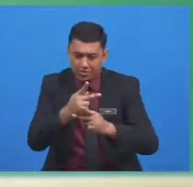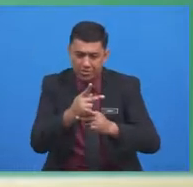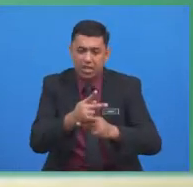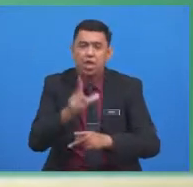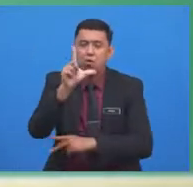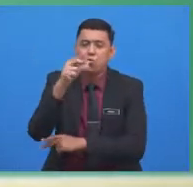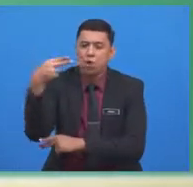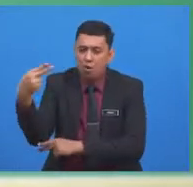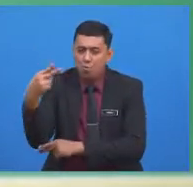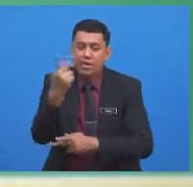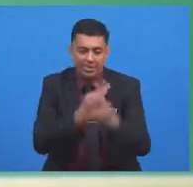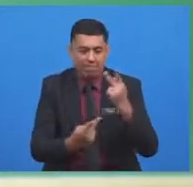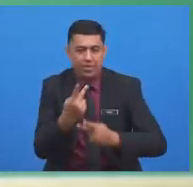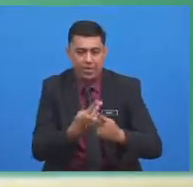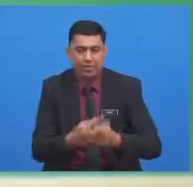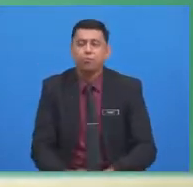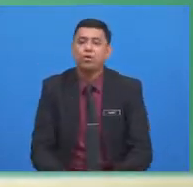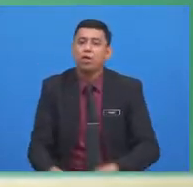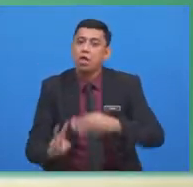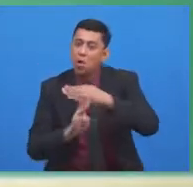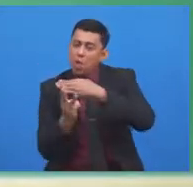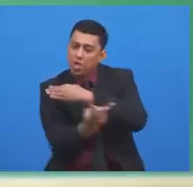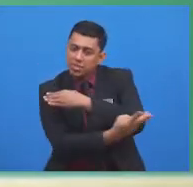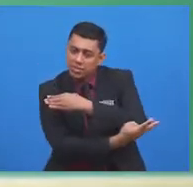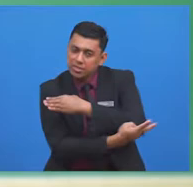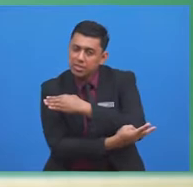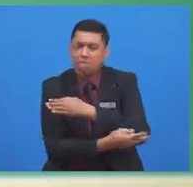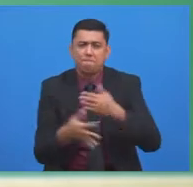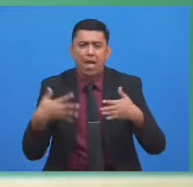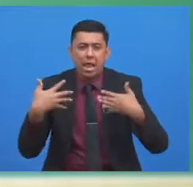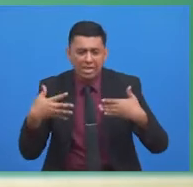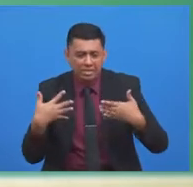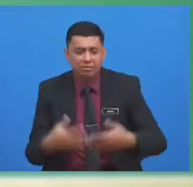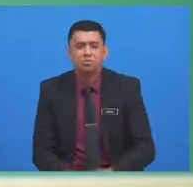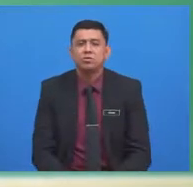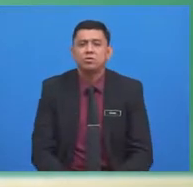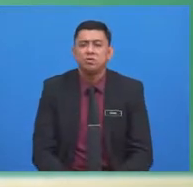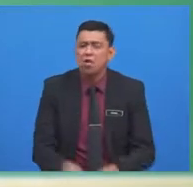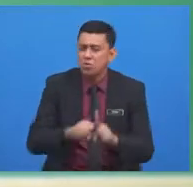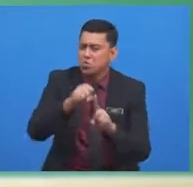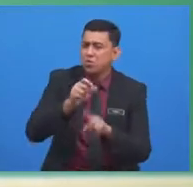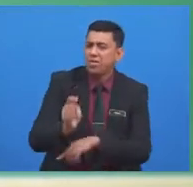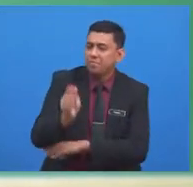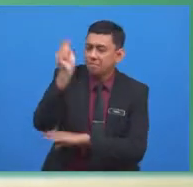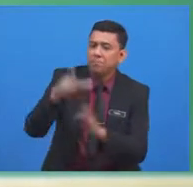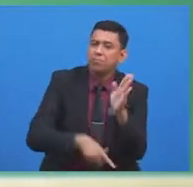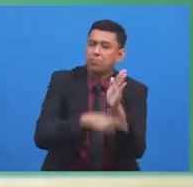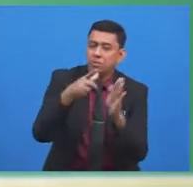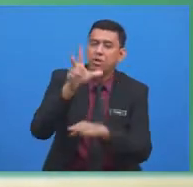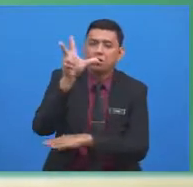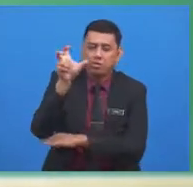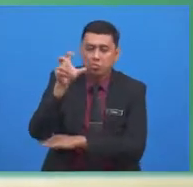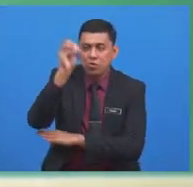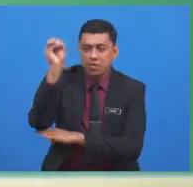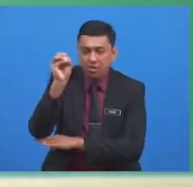kimia. Di kawasan gurun panas dan hampir gurun, walaupun suhu tinggi melebihi 30